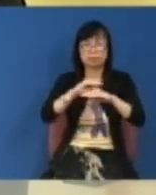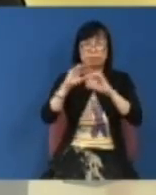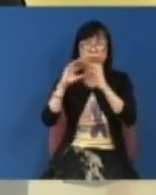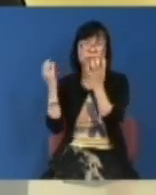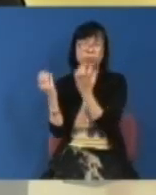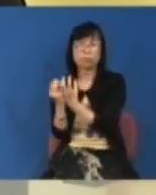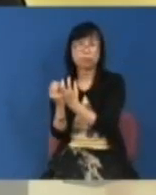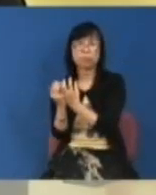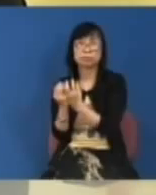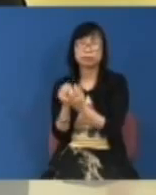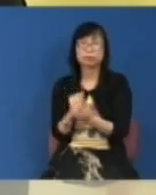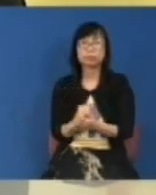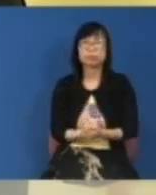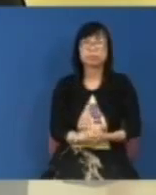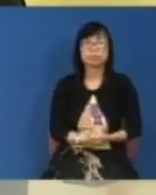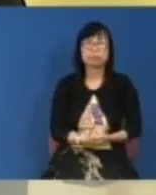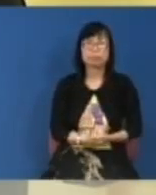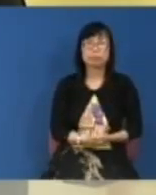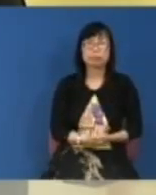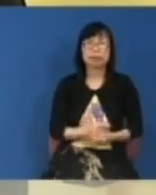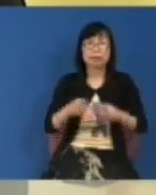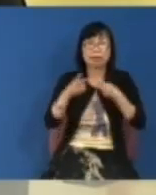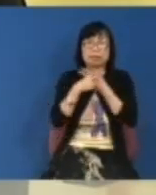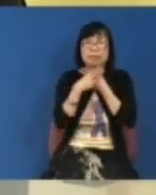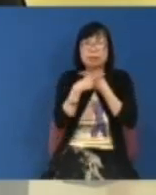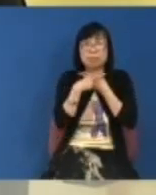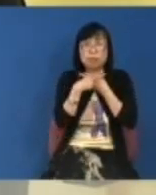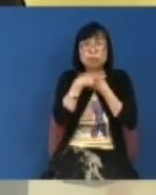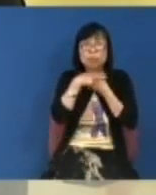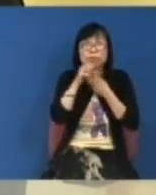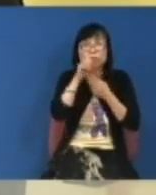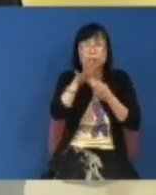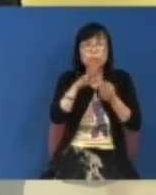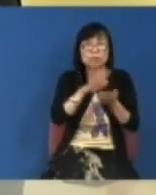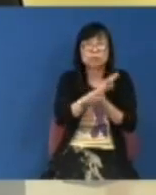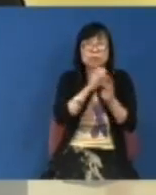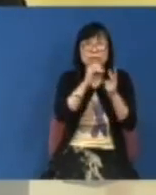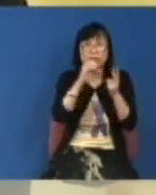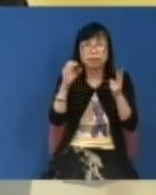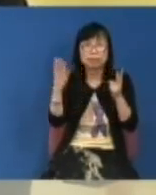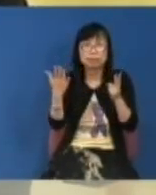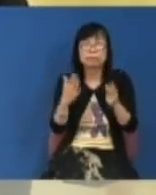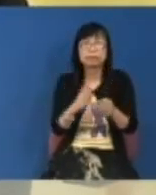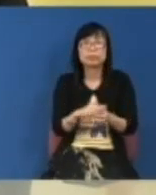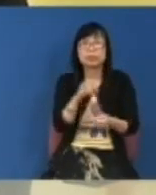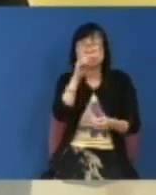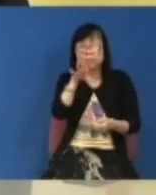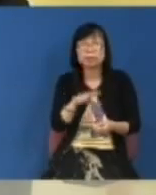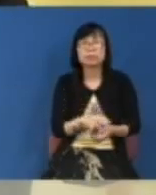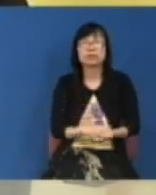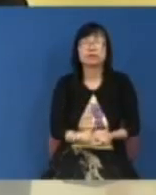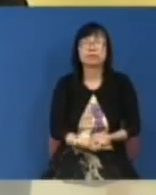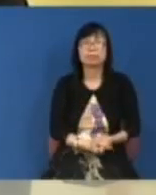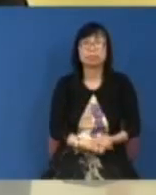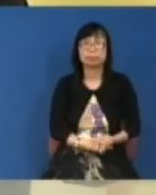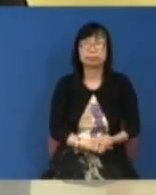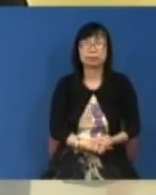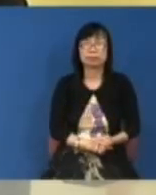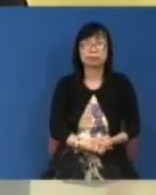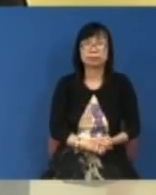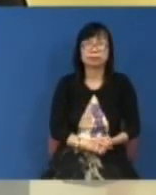喺曾蔭權都講咗，如果你2005年喺 back down 嘅時候就會做啦嘛，係咪？咁所